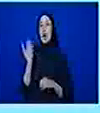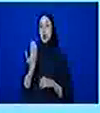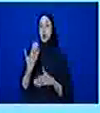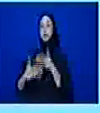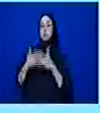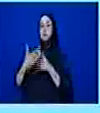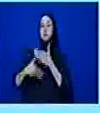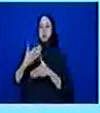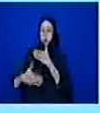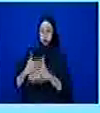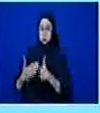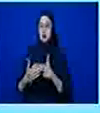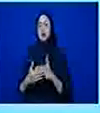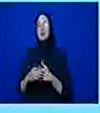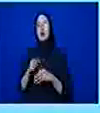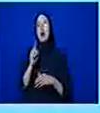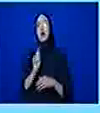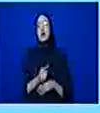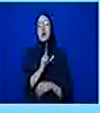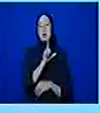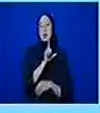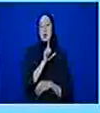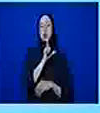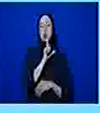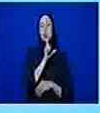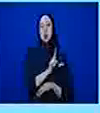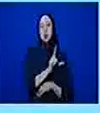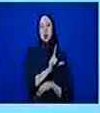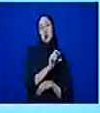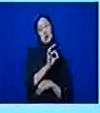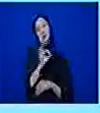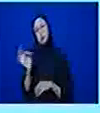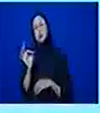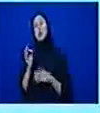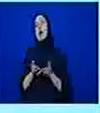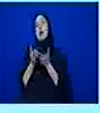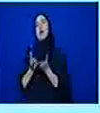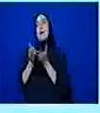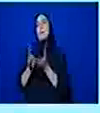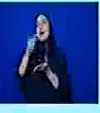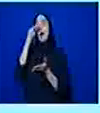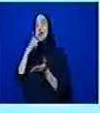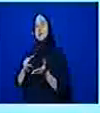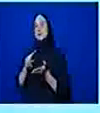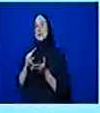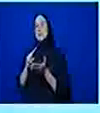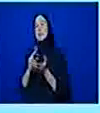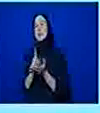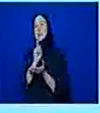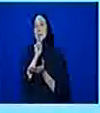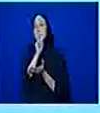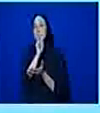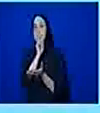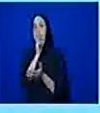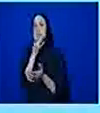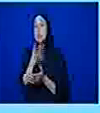telah mengejar 7.000 kapal-kapal asing illegal fishing, yang melakukan illegal